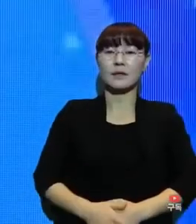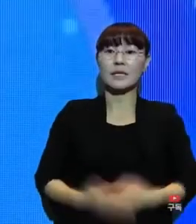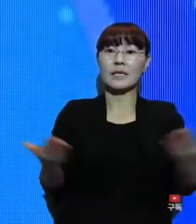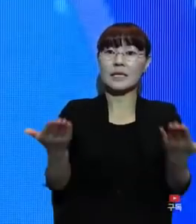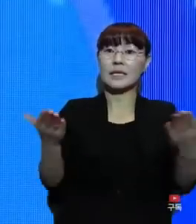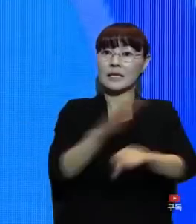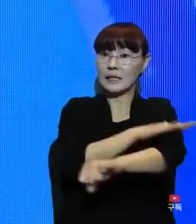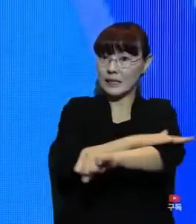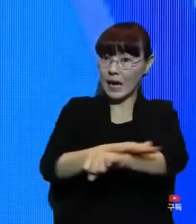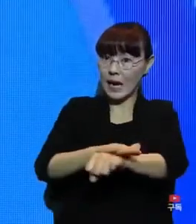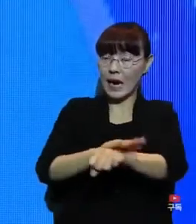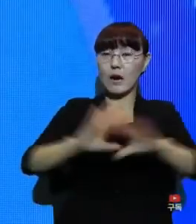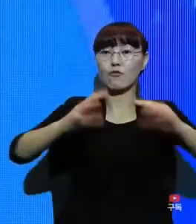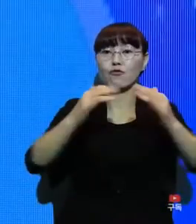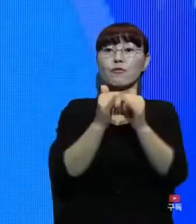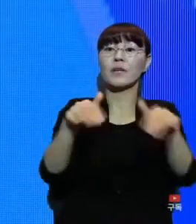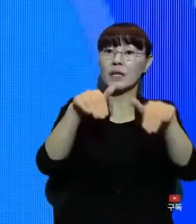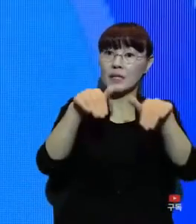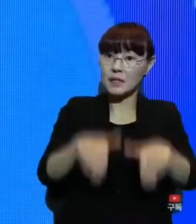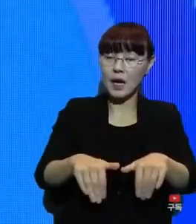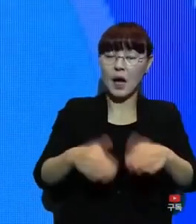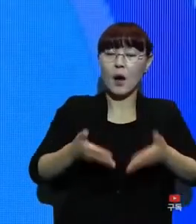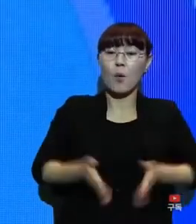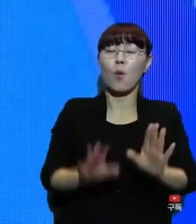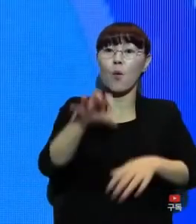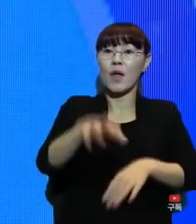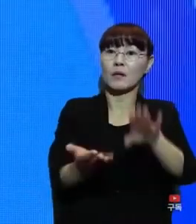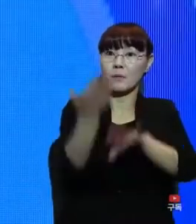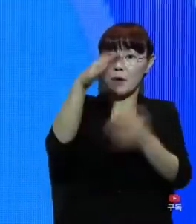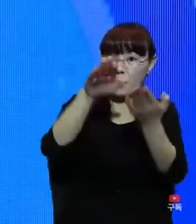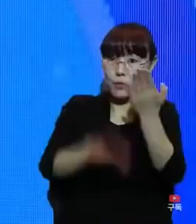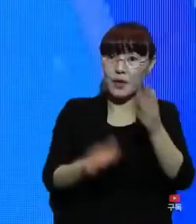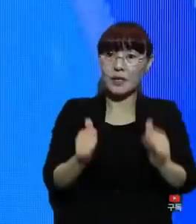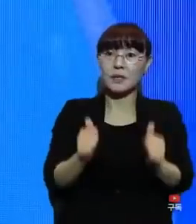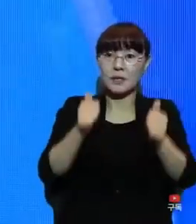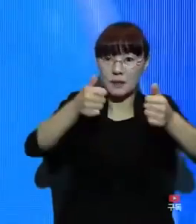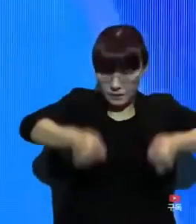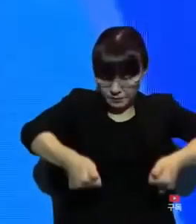국민 일꾼이 제면 고향 선후배 늦게 인사 드립니다